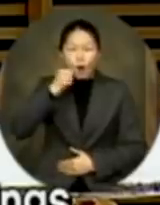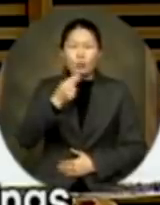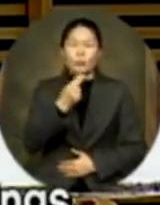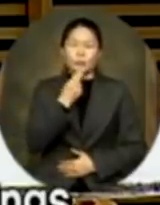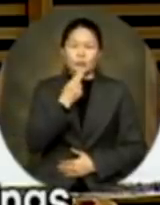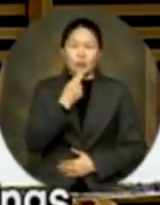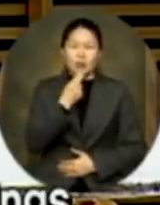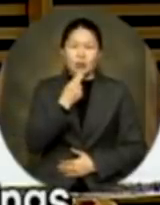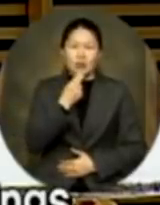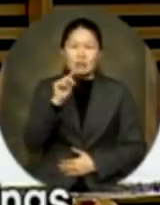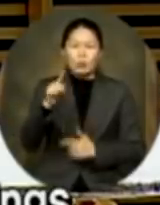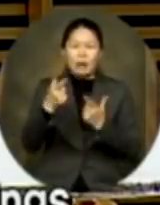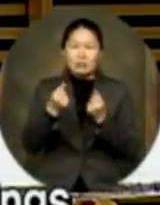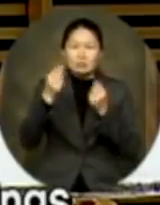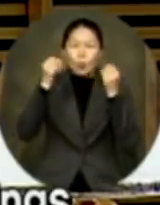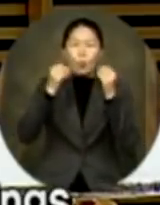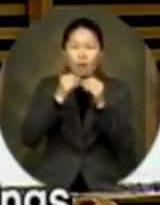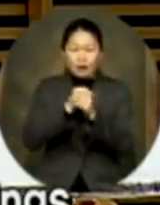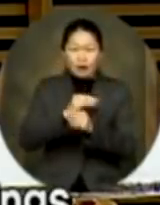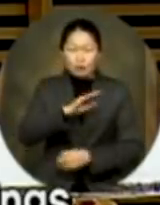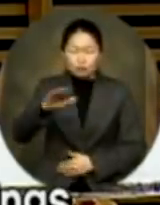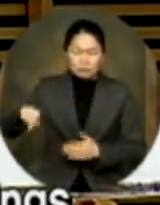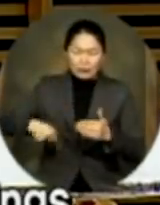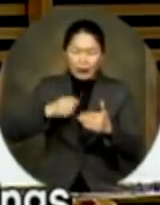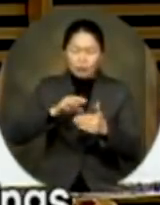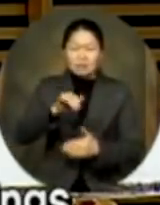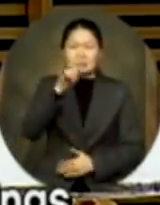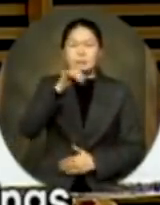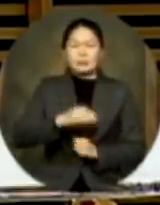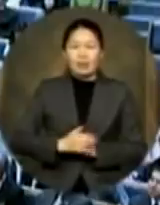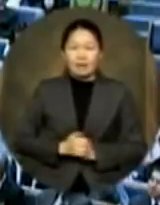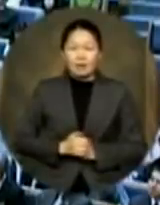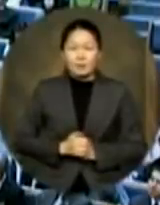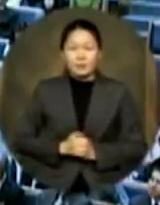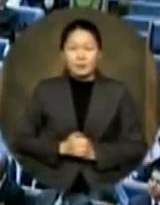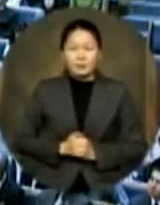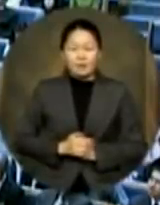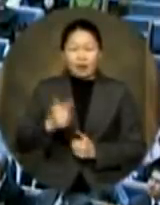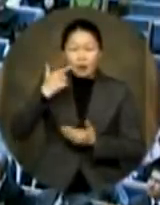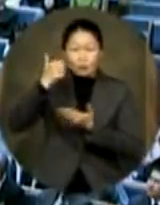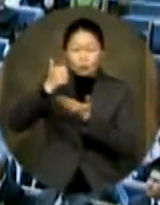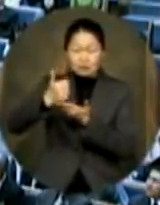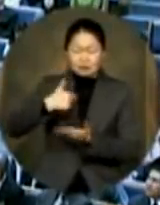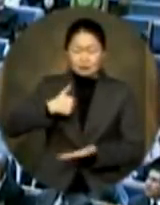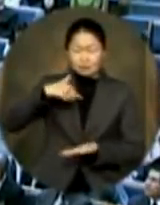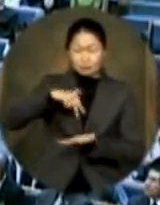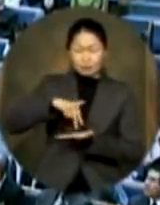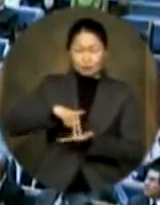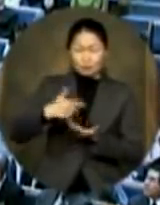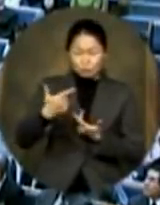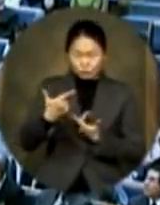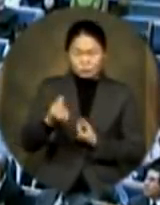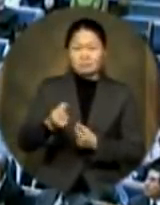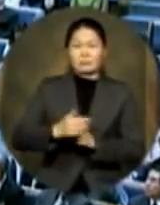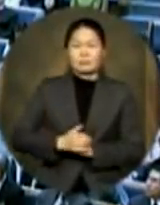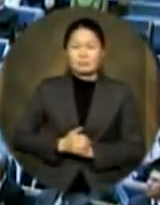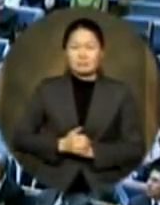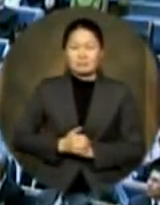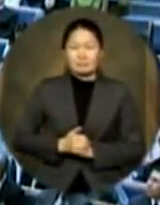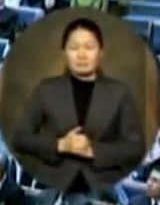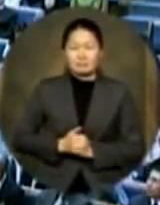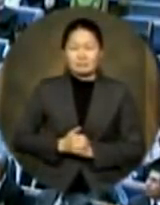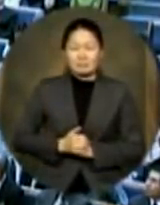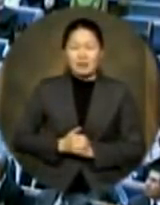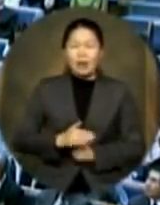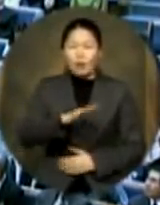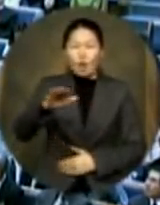그런 오해가 우리 가운데 있습니다 예 목사인 저도 그랬으니까 아마 여러분들 중에